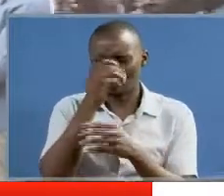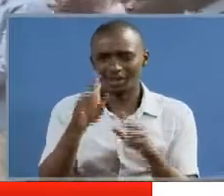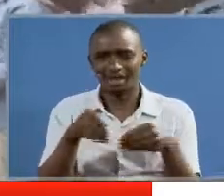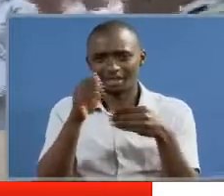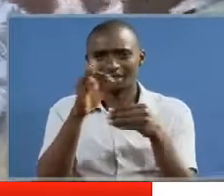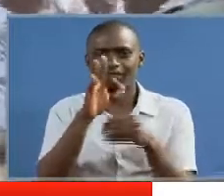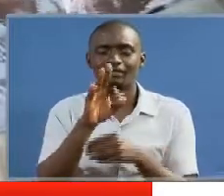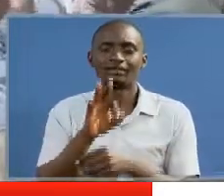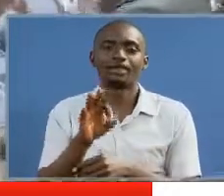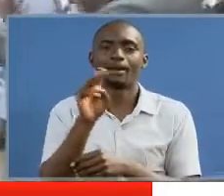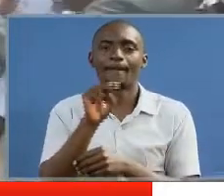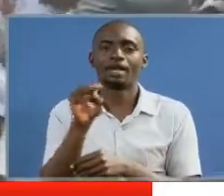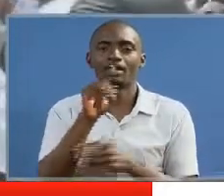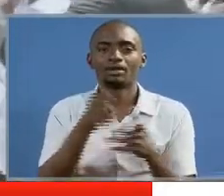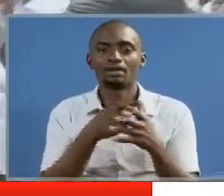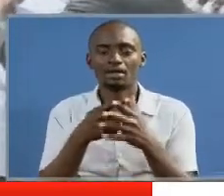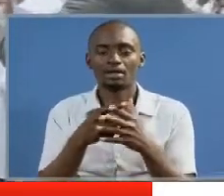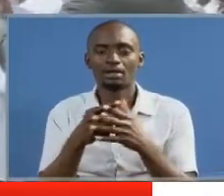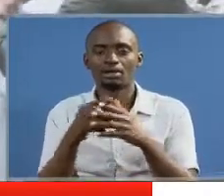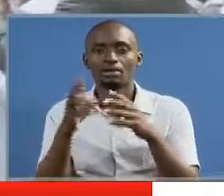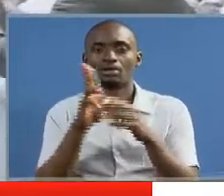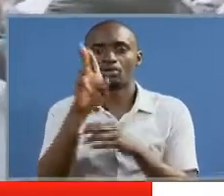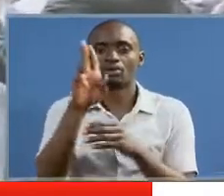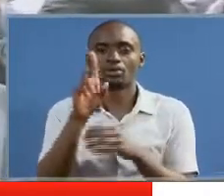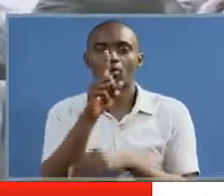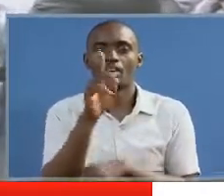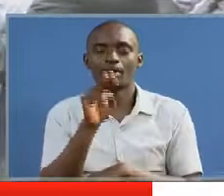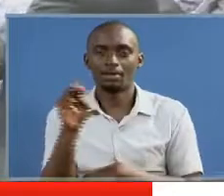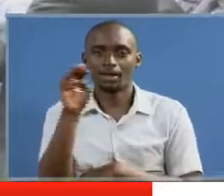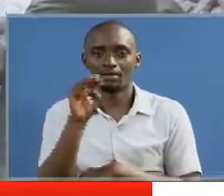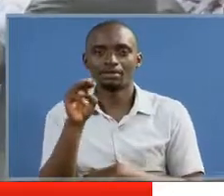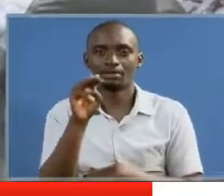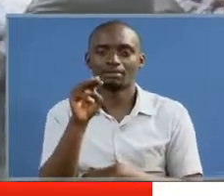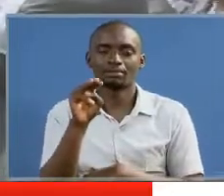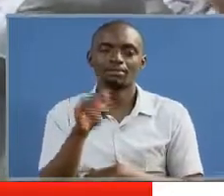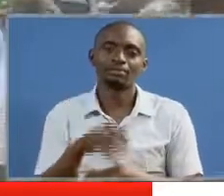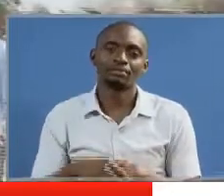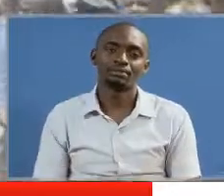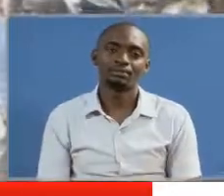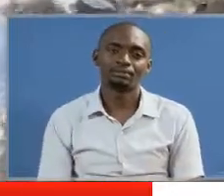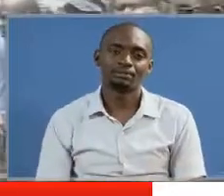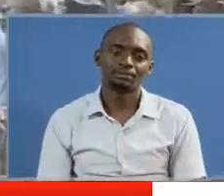Rais Uhuru Kenyatta akitoa shilingi milioni 1. Njema Kiboi, KUTV.